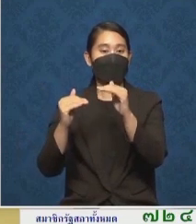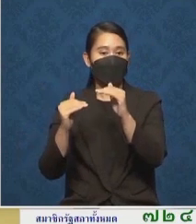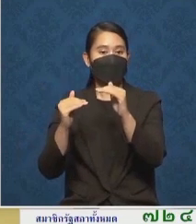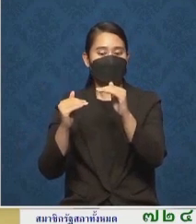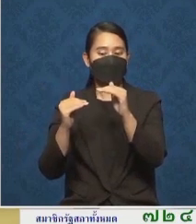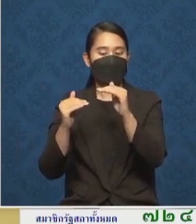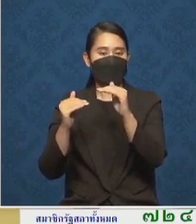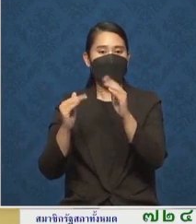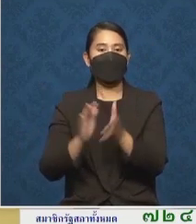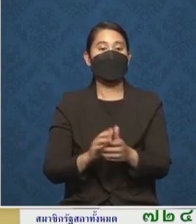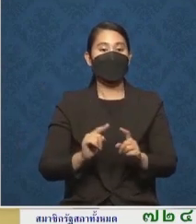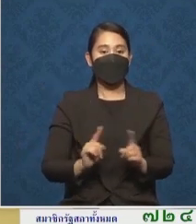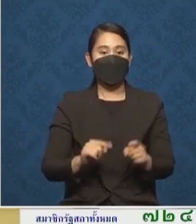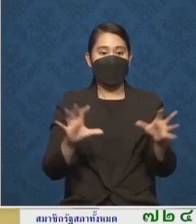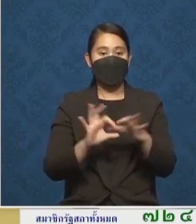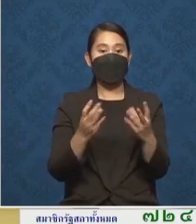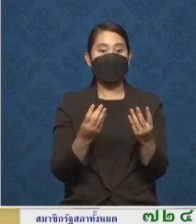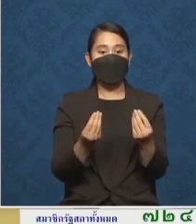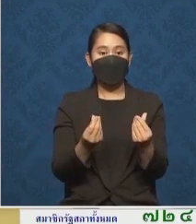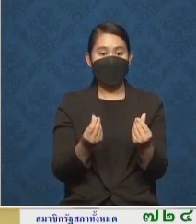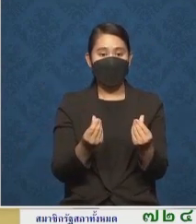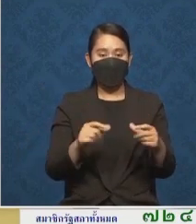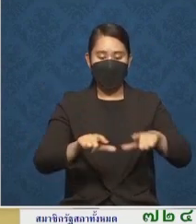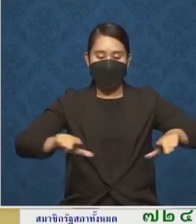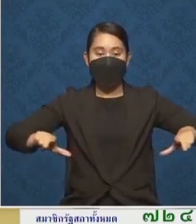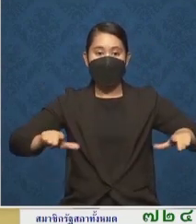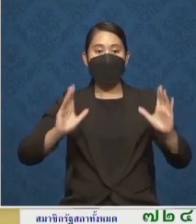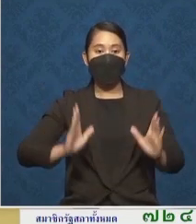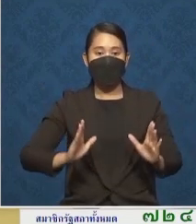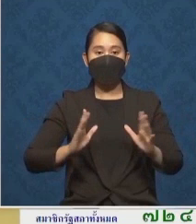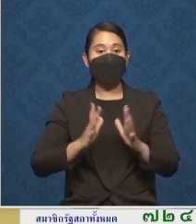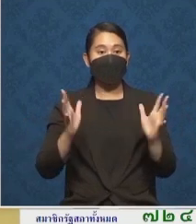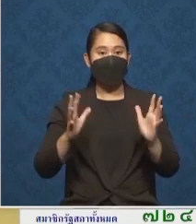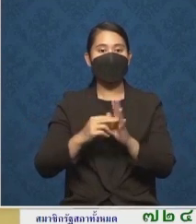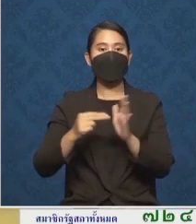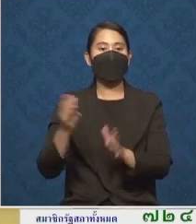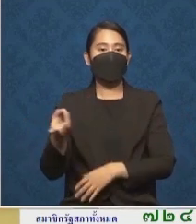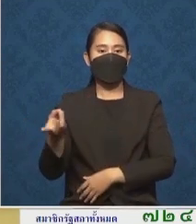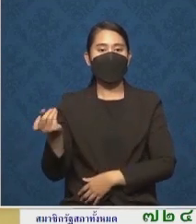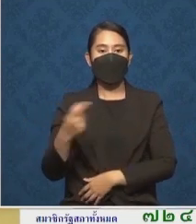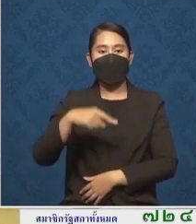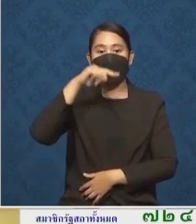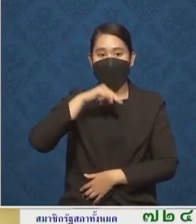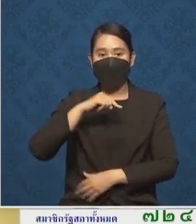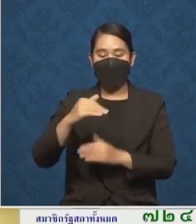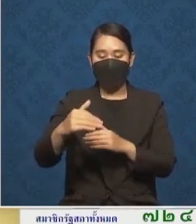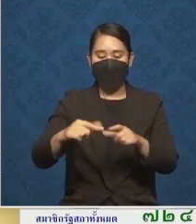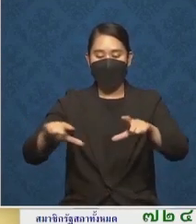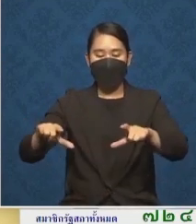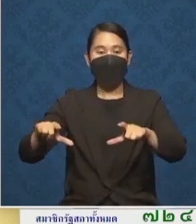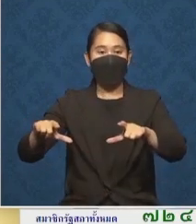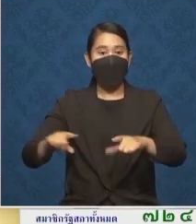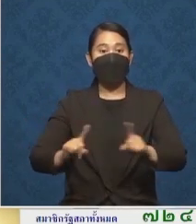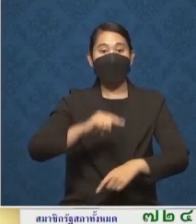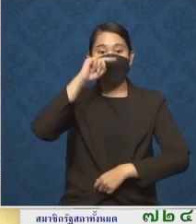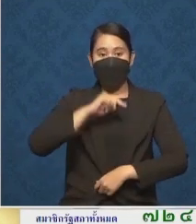นดินหรือสัตวนอันน มายนั่นไมตไทย แต่ประเทศไทย